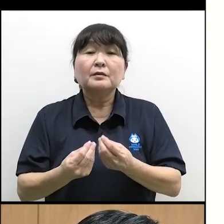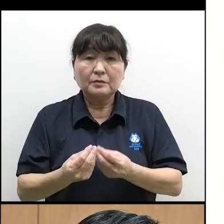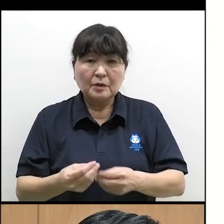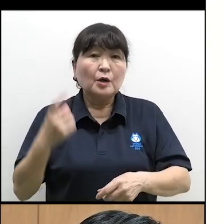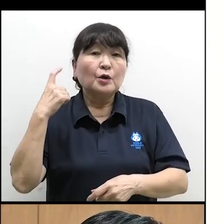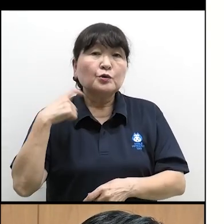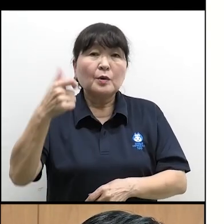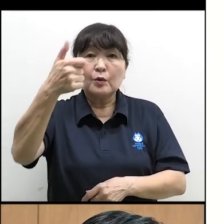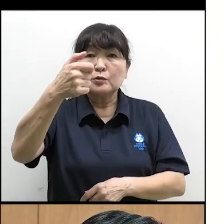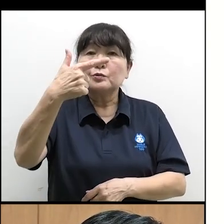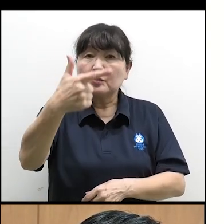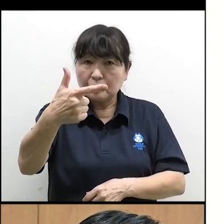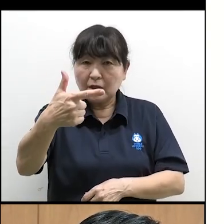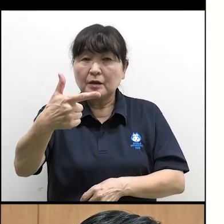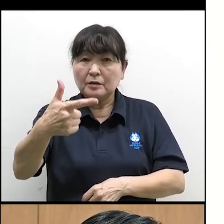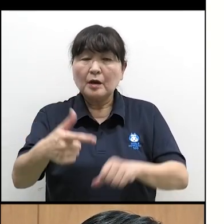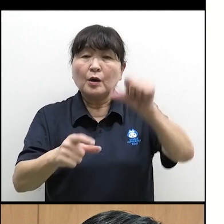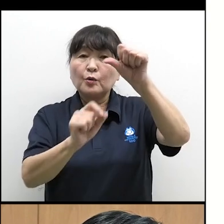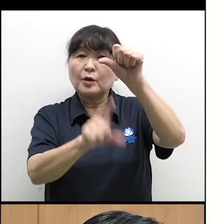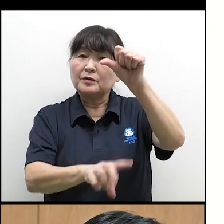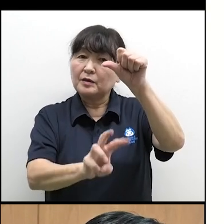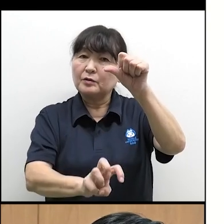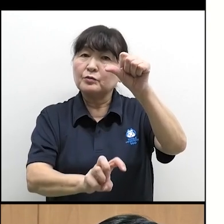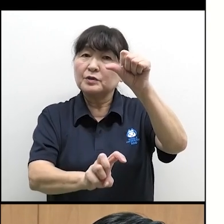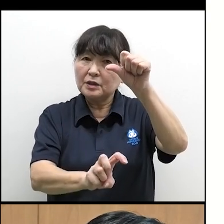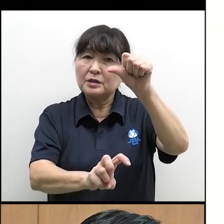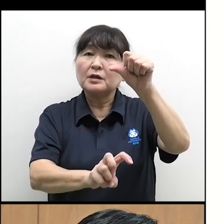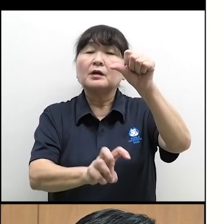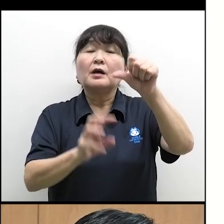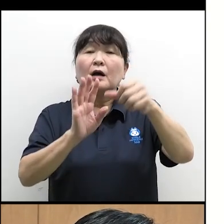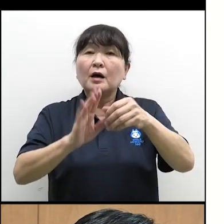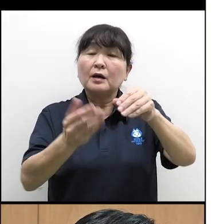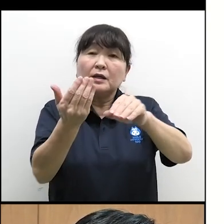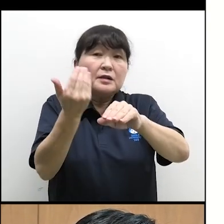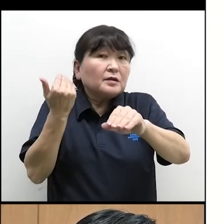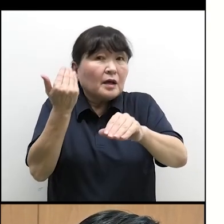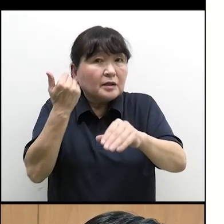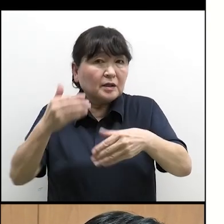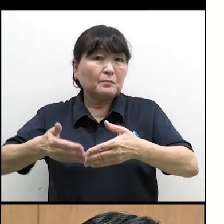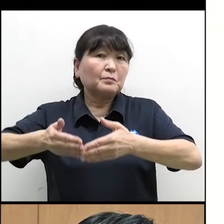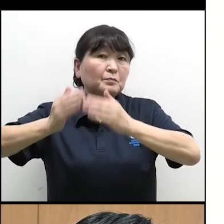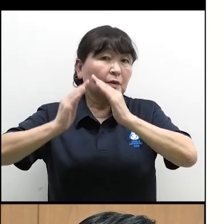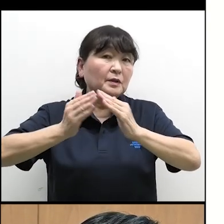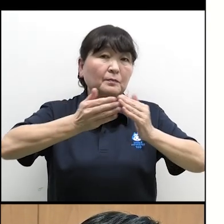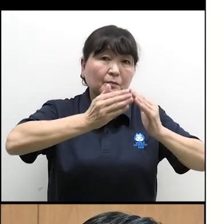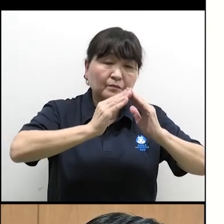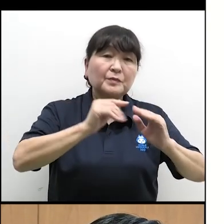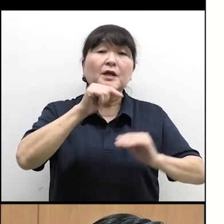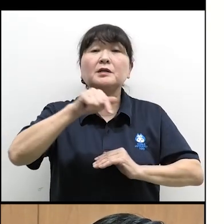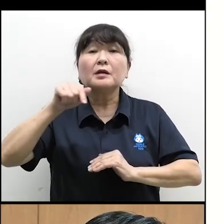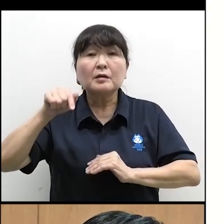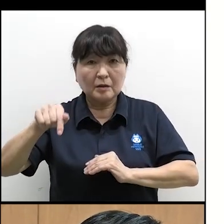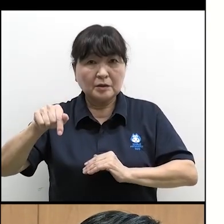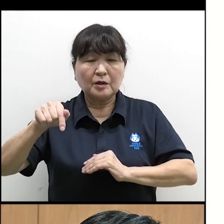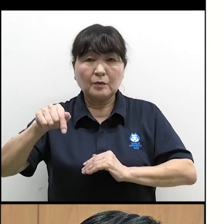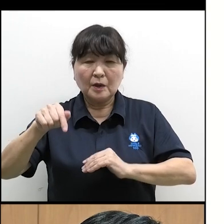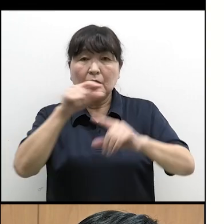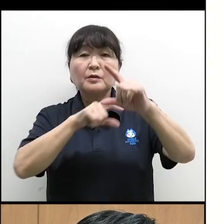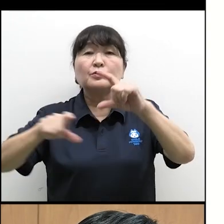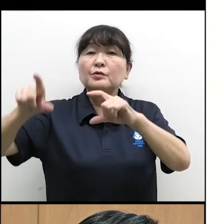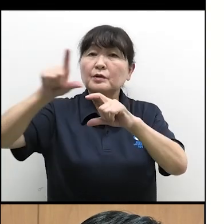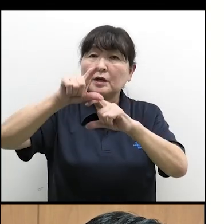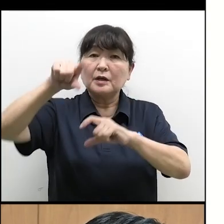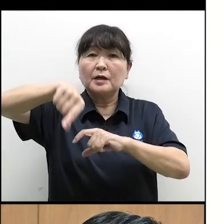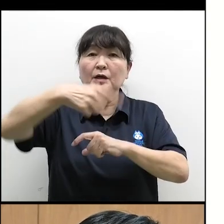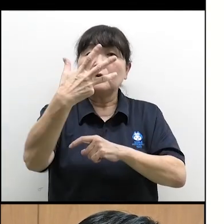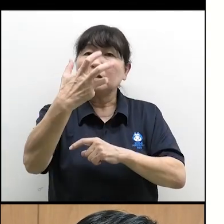5月31日以前に着工された2階建て以下の戸建て木造住宅について、今回追加で180件